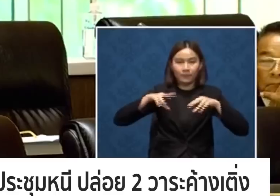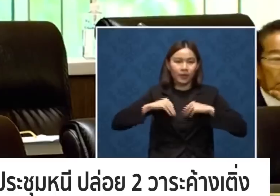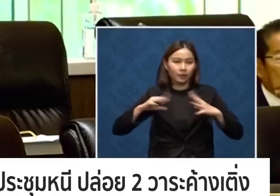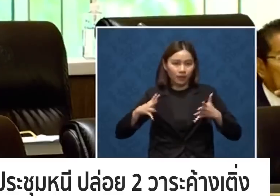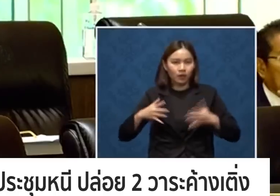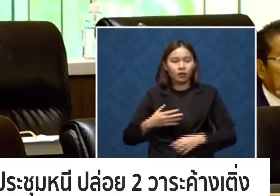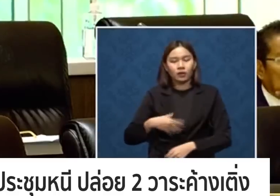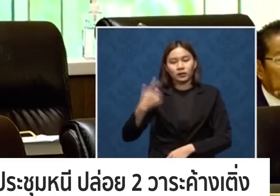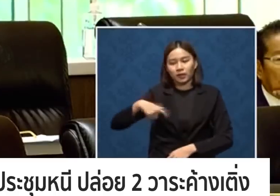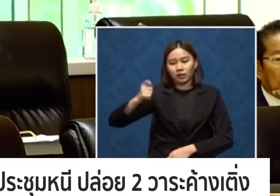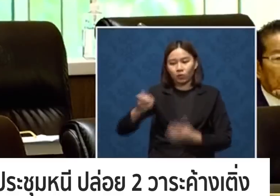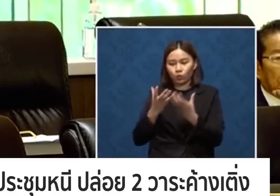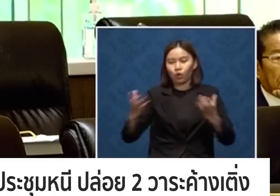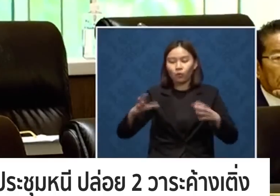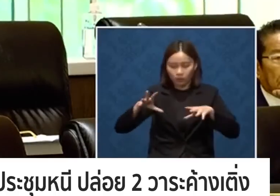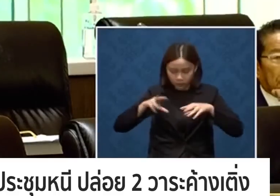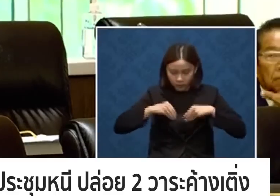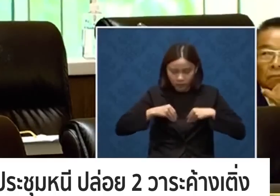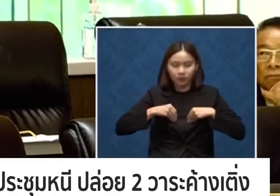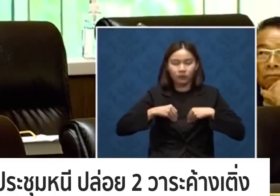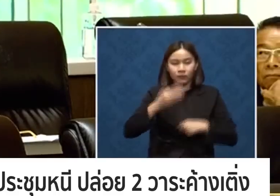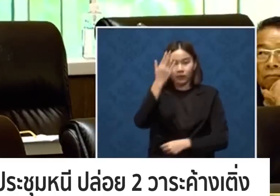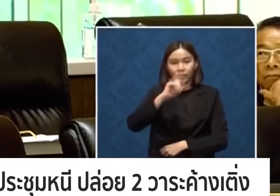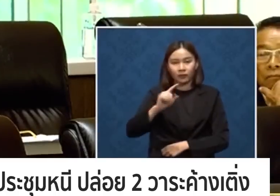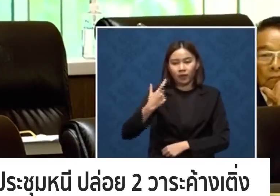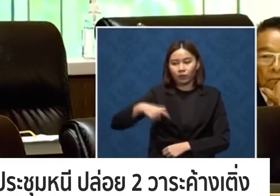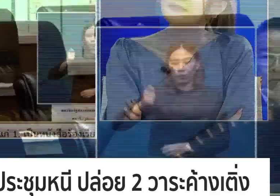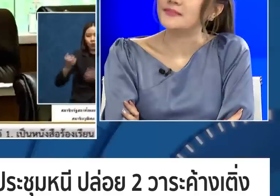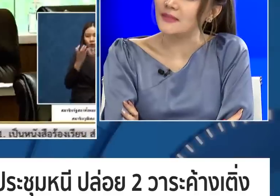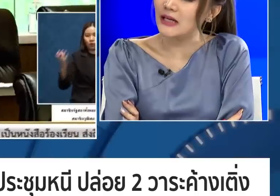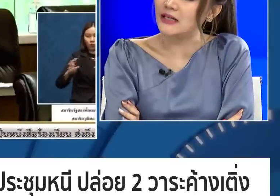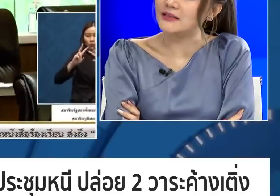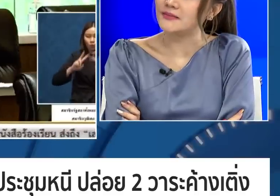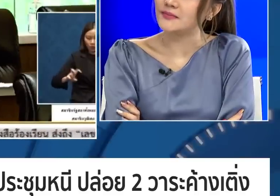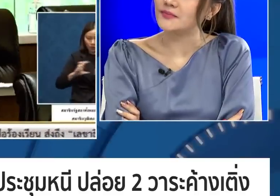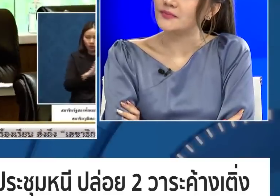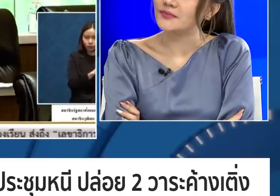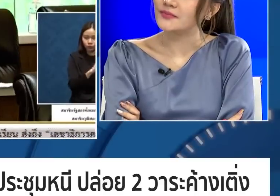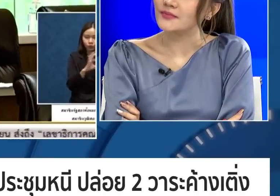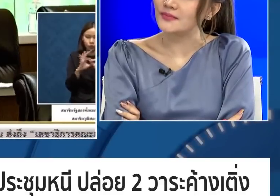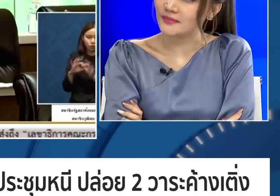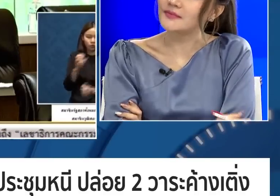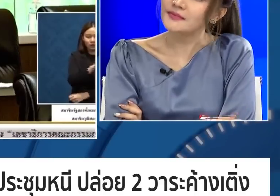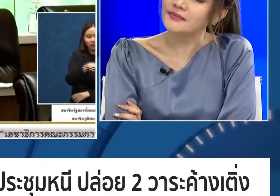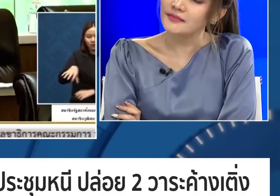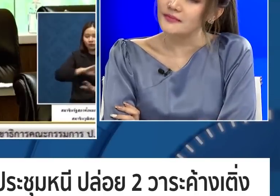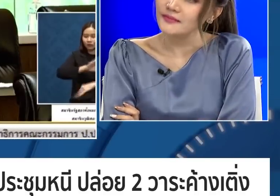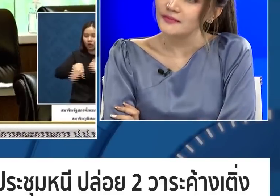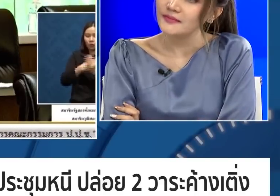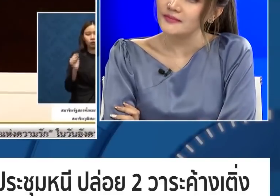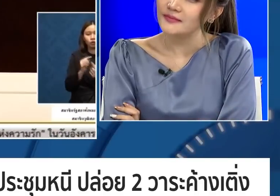านะว่าถ้าเกิดว่าญัตตินี่ผ่านไปแล้วอภิปรายเสร็จแล้วถ้าเกิดโหวตขึ้นมาแล้วเกิด